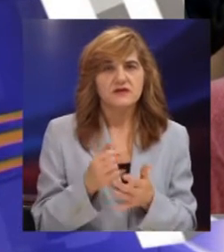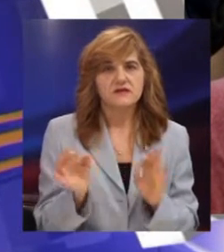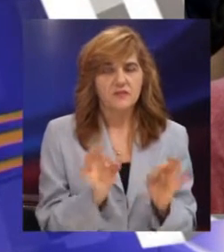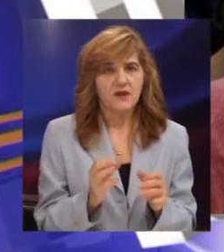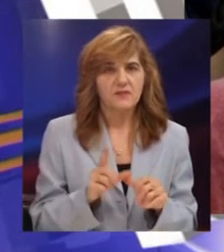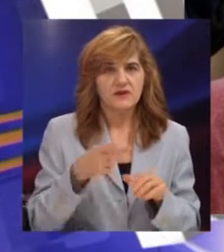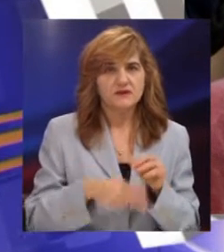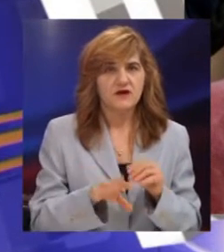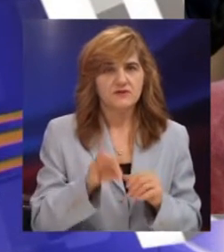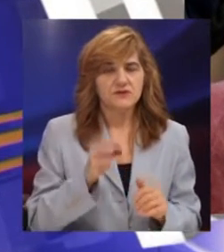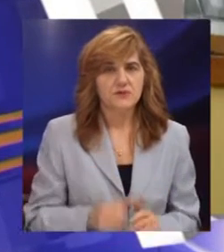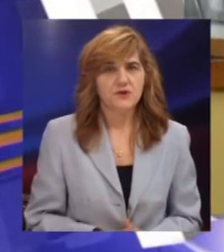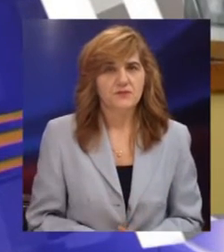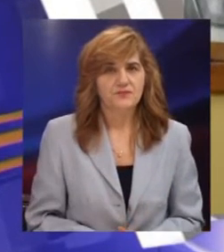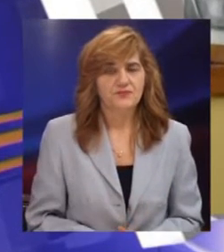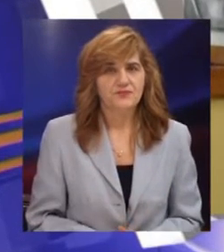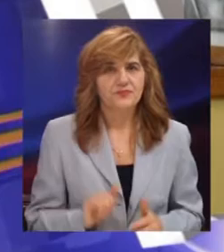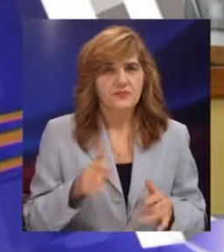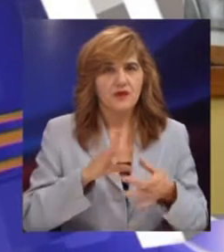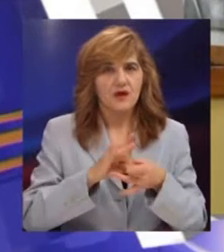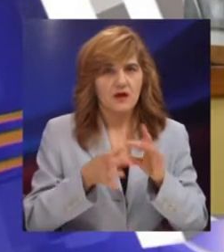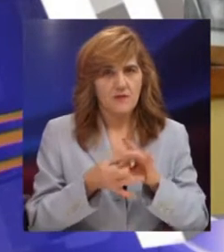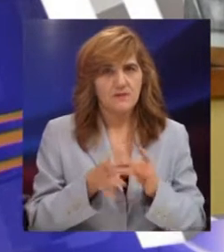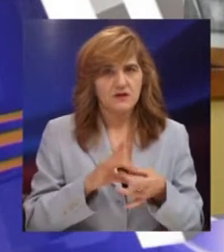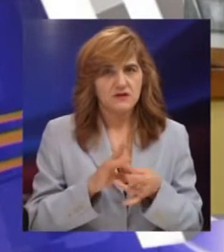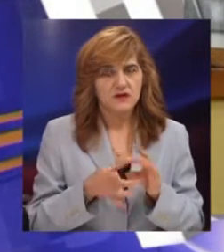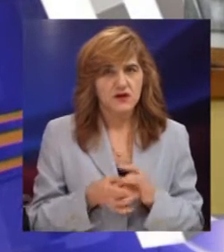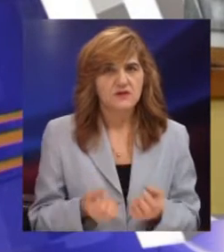sada spremni za završni ispit. Pa, gramatika.